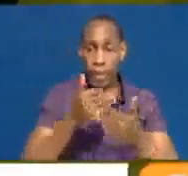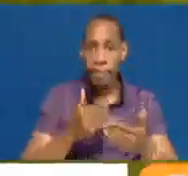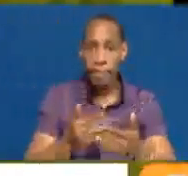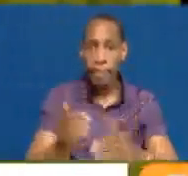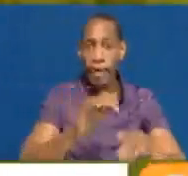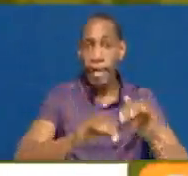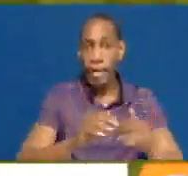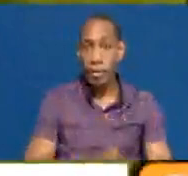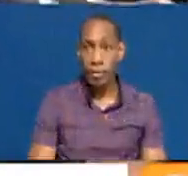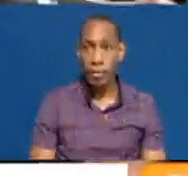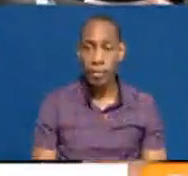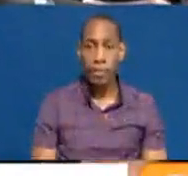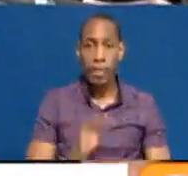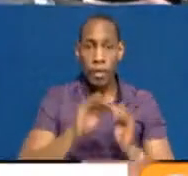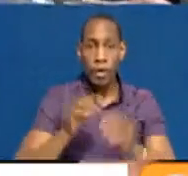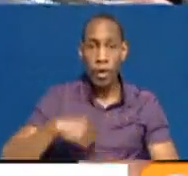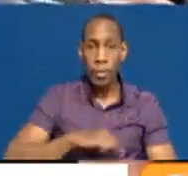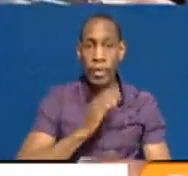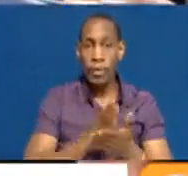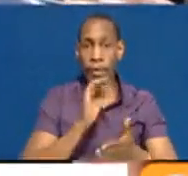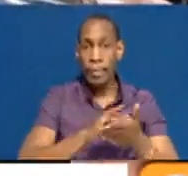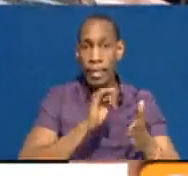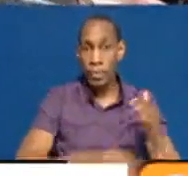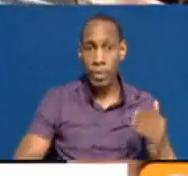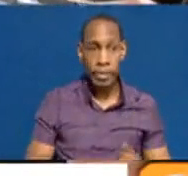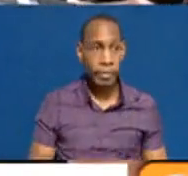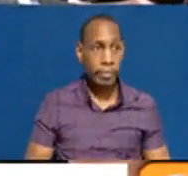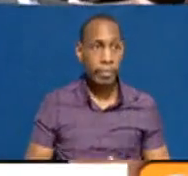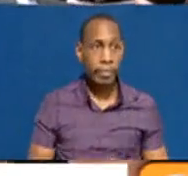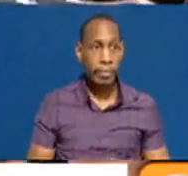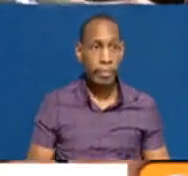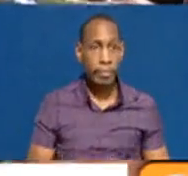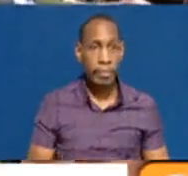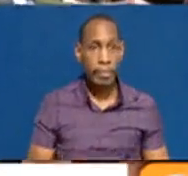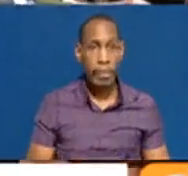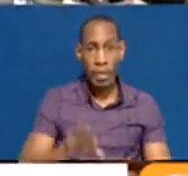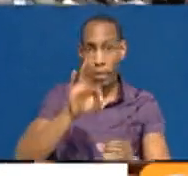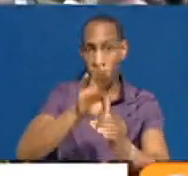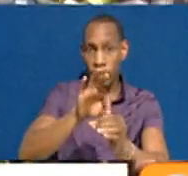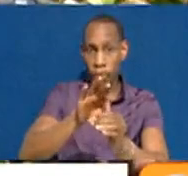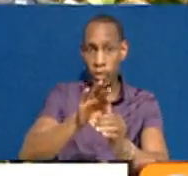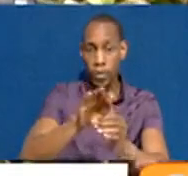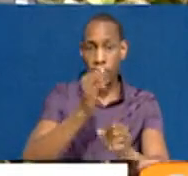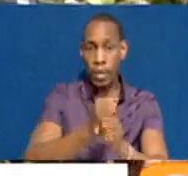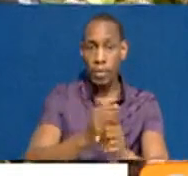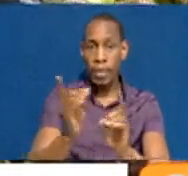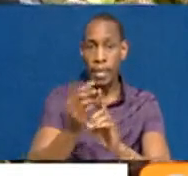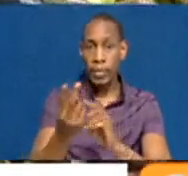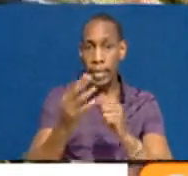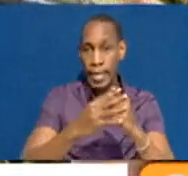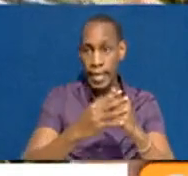the exercise. Wote wahakikishe kuwa hii kura itakayofanyika tarehe